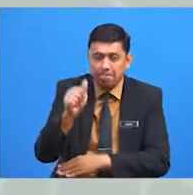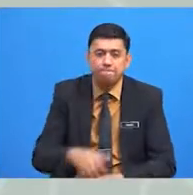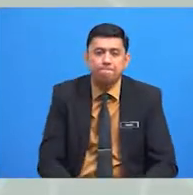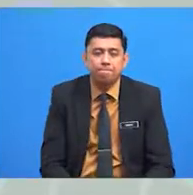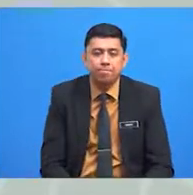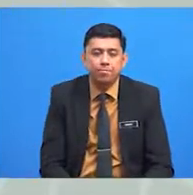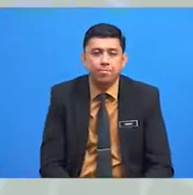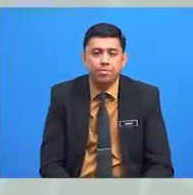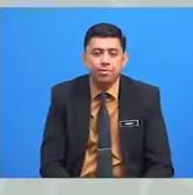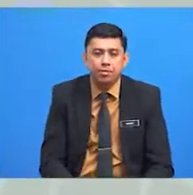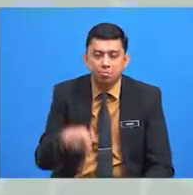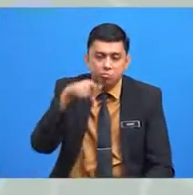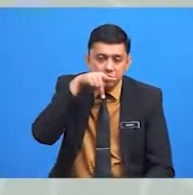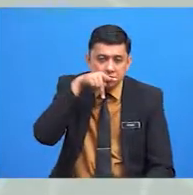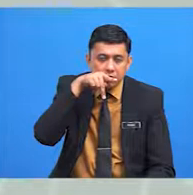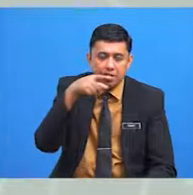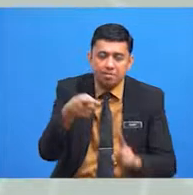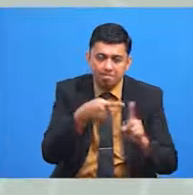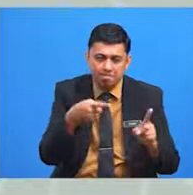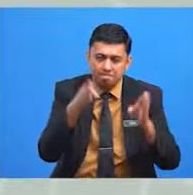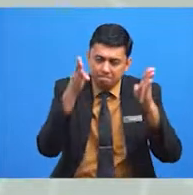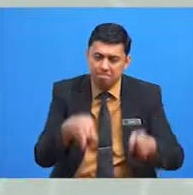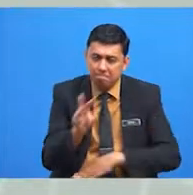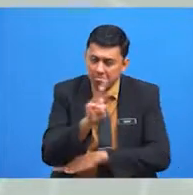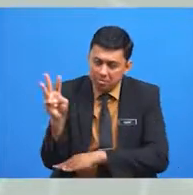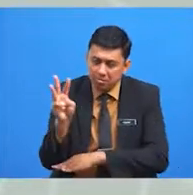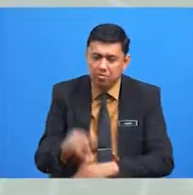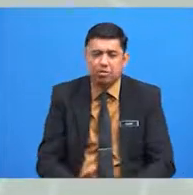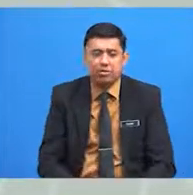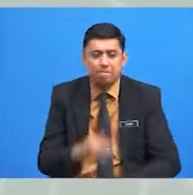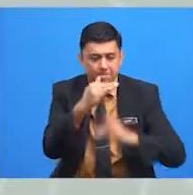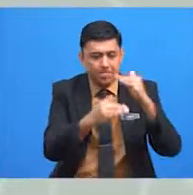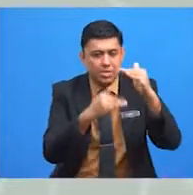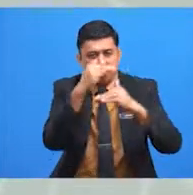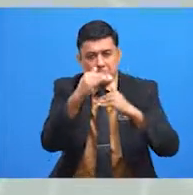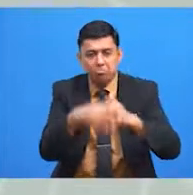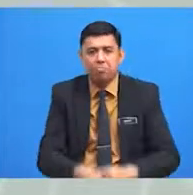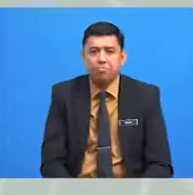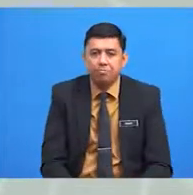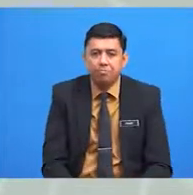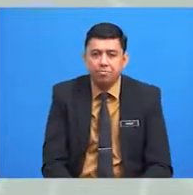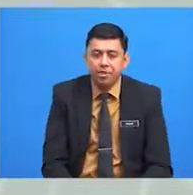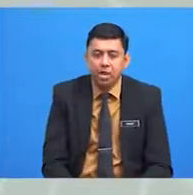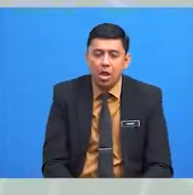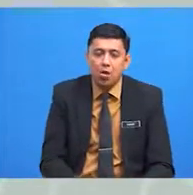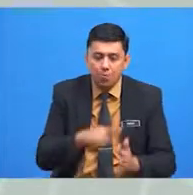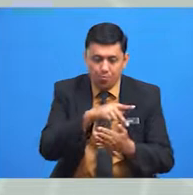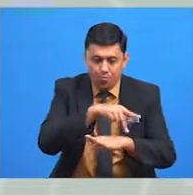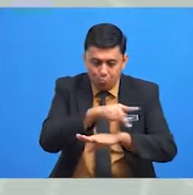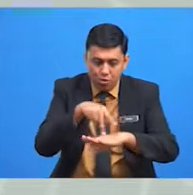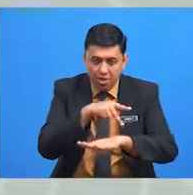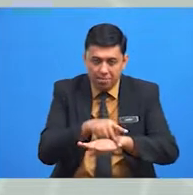daripada golongan bangsawan Riau dan berperanan besar meningkatkan Pulau Penyengat sebagai